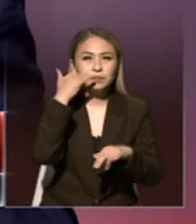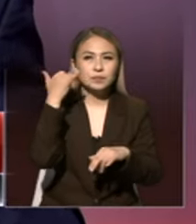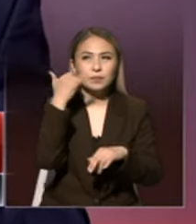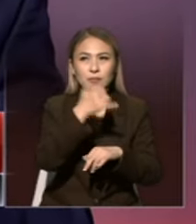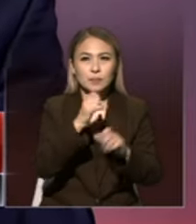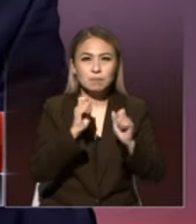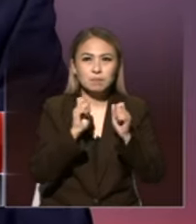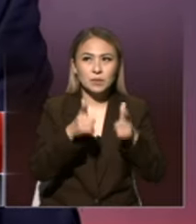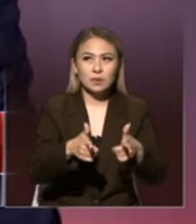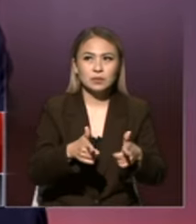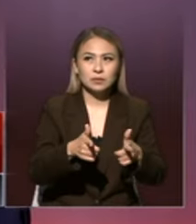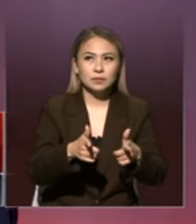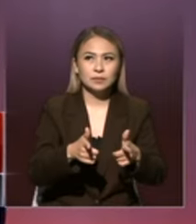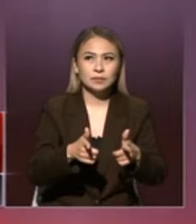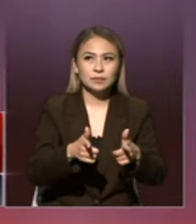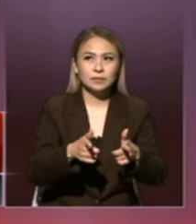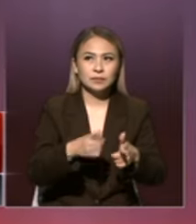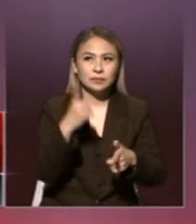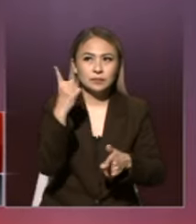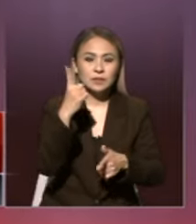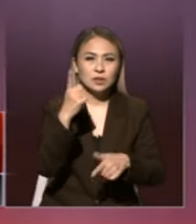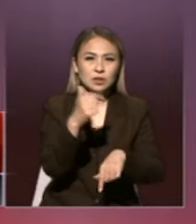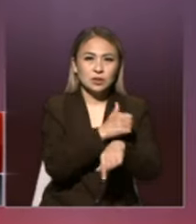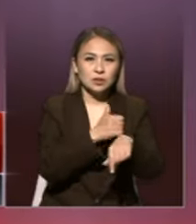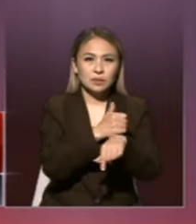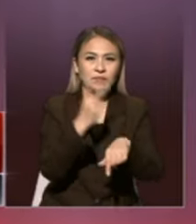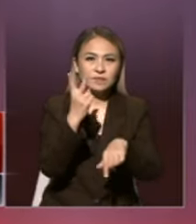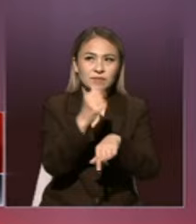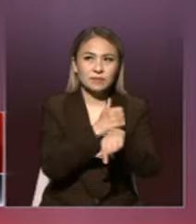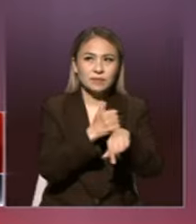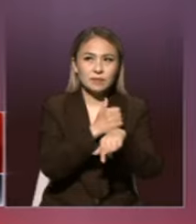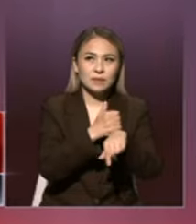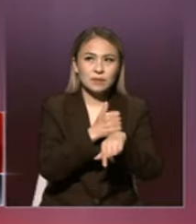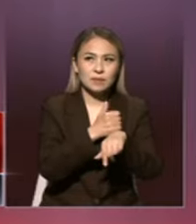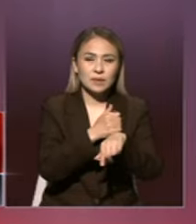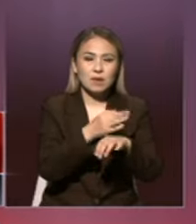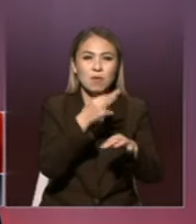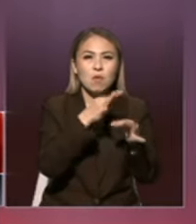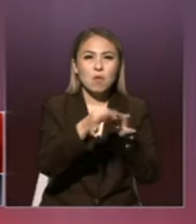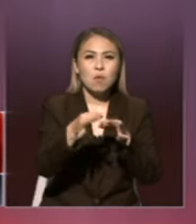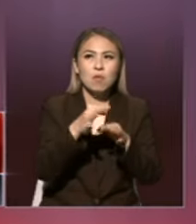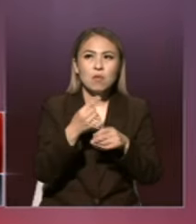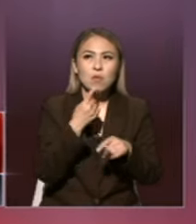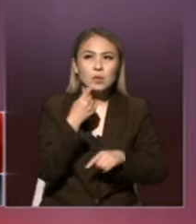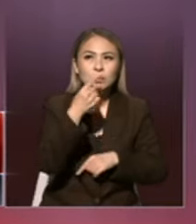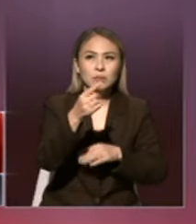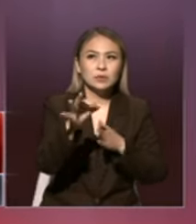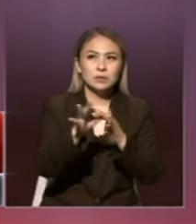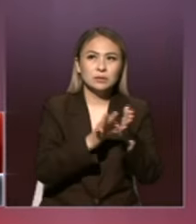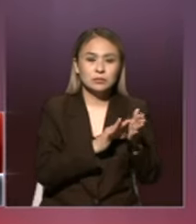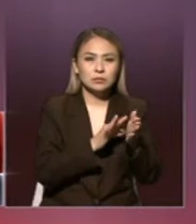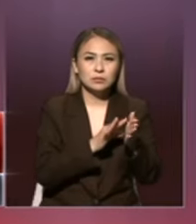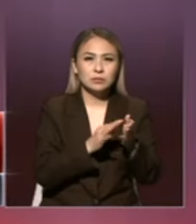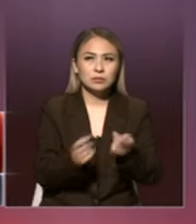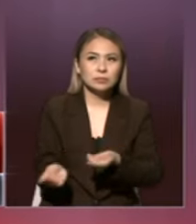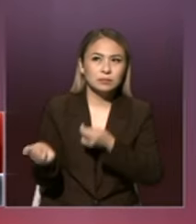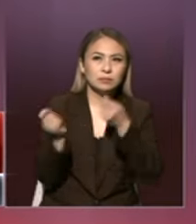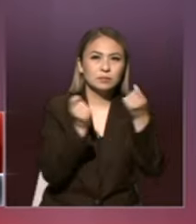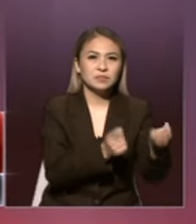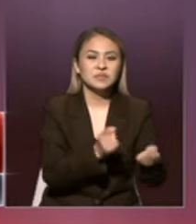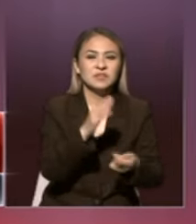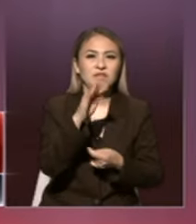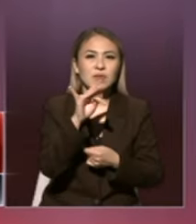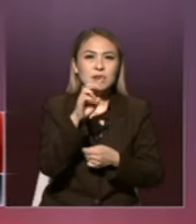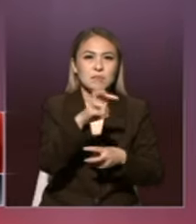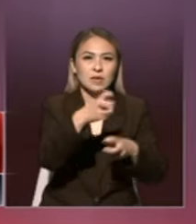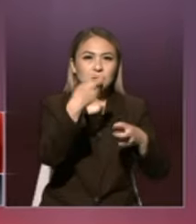түсті ме? Бір сағат, екі сағат немесе алыс аудандар болса, жарты күнде баруға тырысады. Ана фермердің